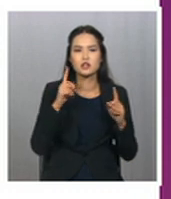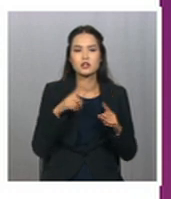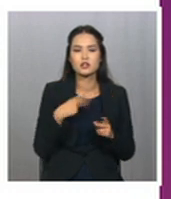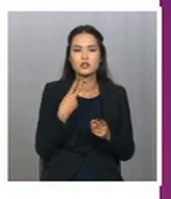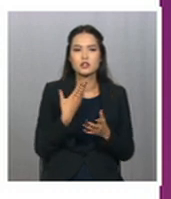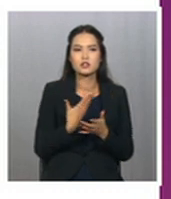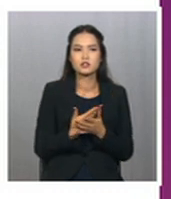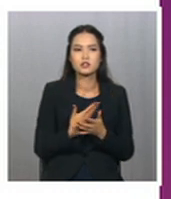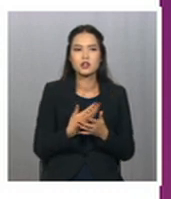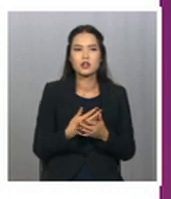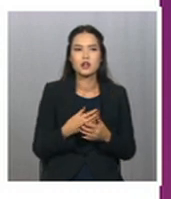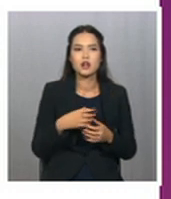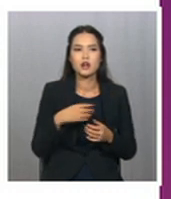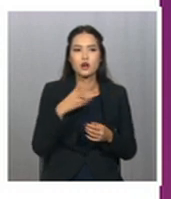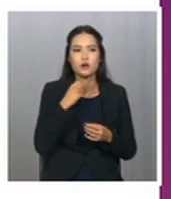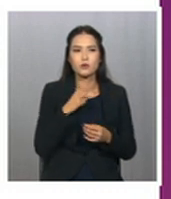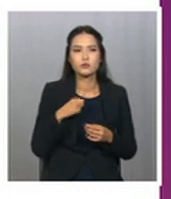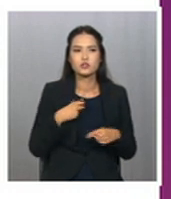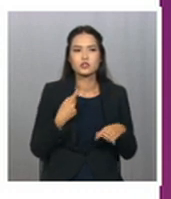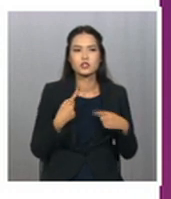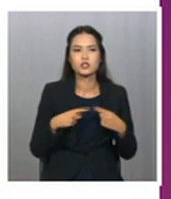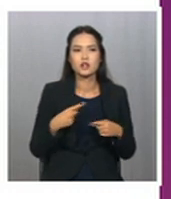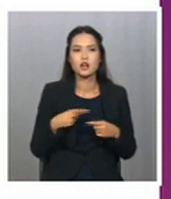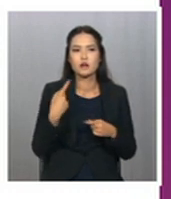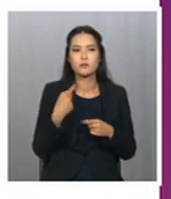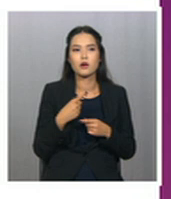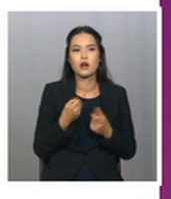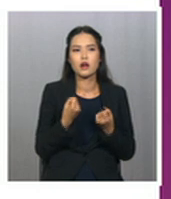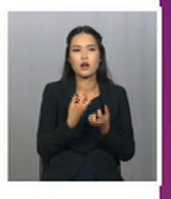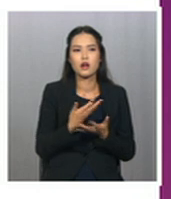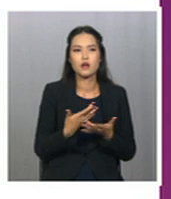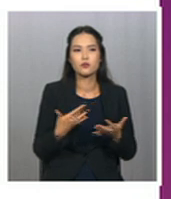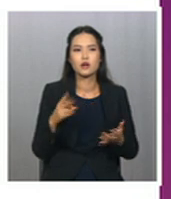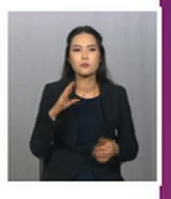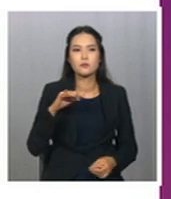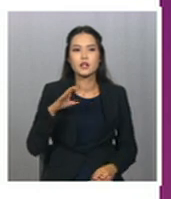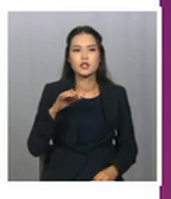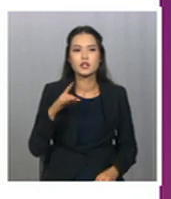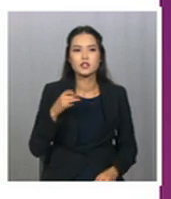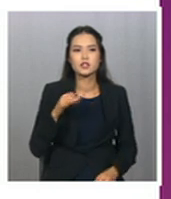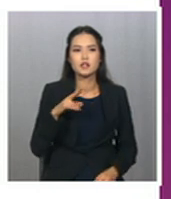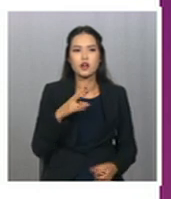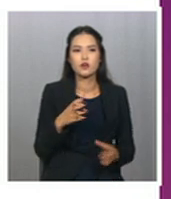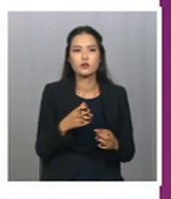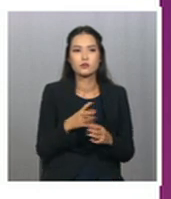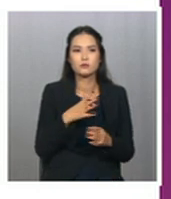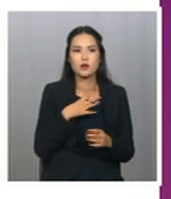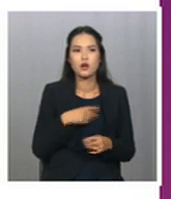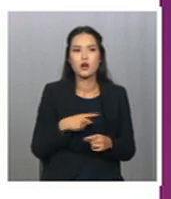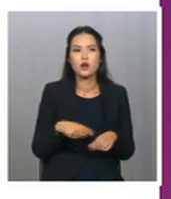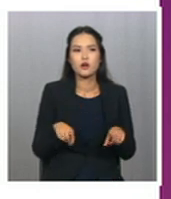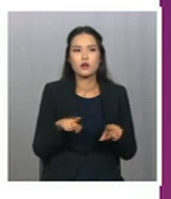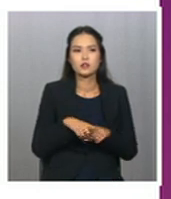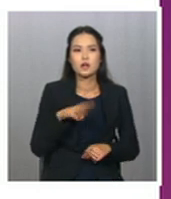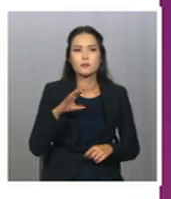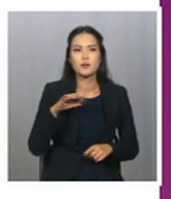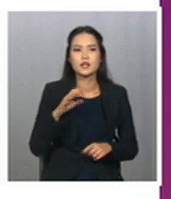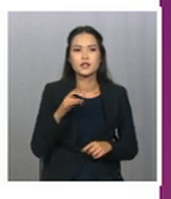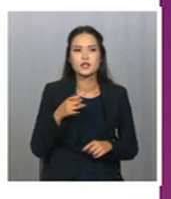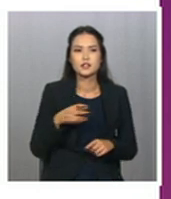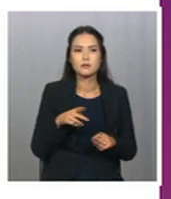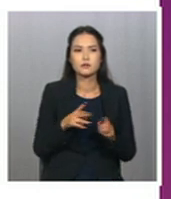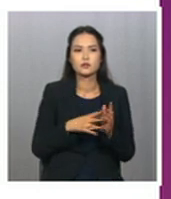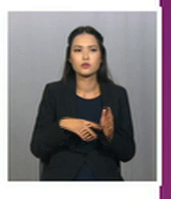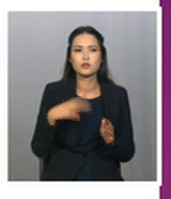өзіндік ерекшелігінің бірі алуан түрлі петициялар жолдау болды. ондай петициялар